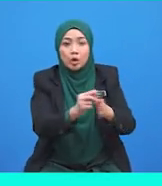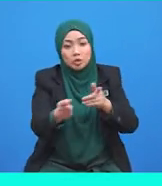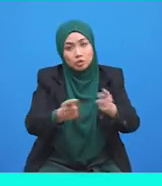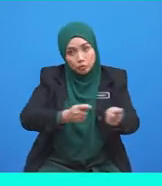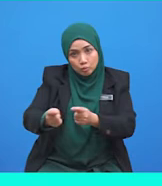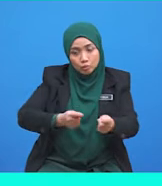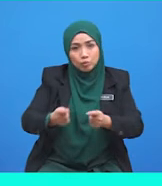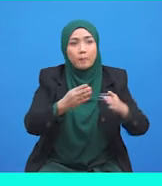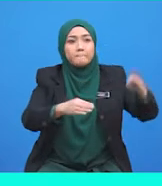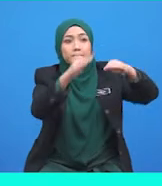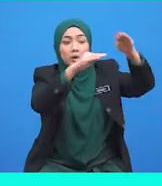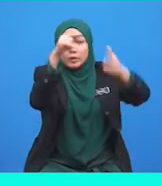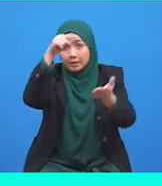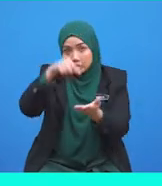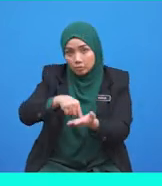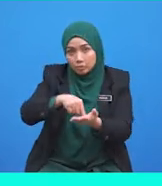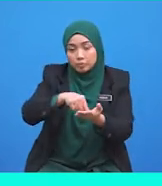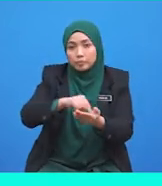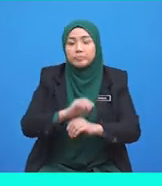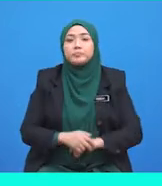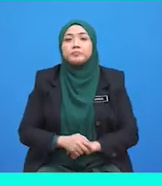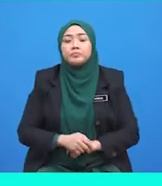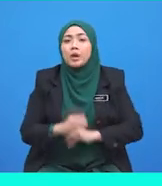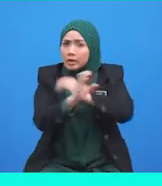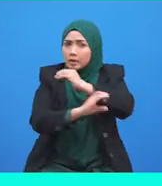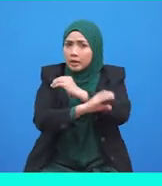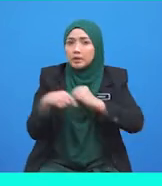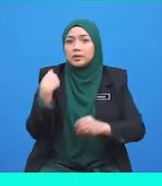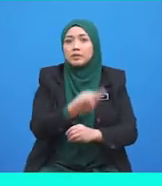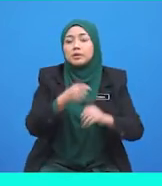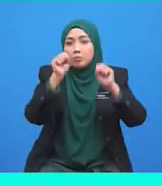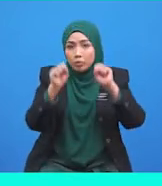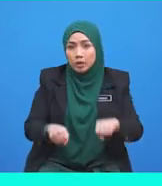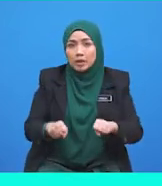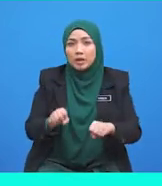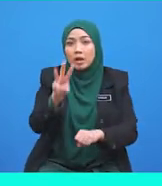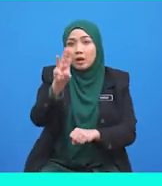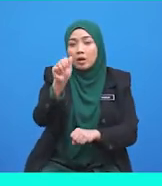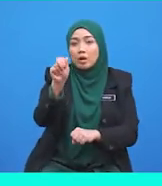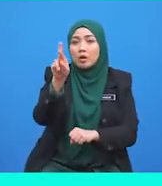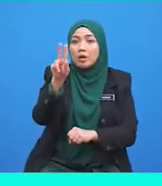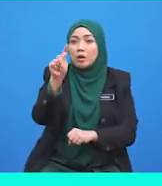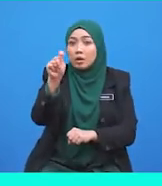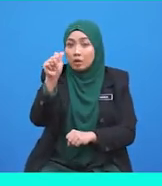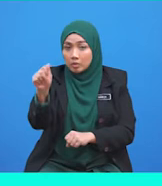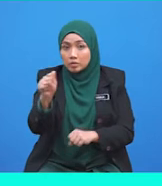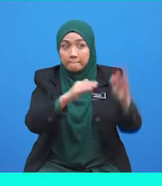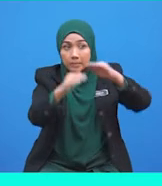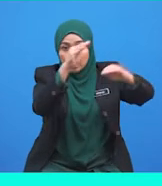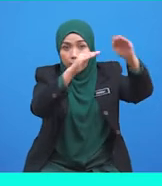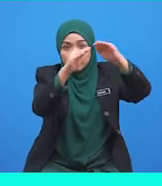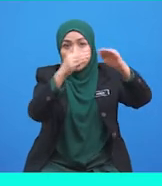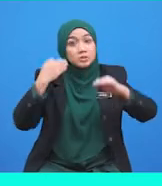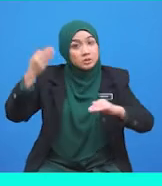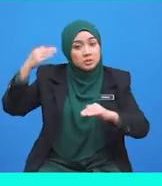bangunan tersebut. Selain itu, negara kita juga boleh mewartakan bangunan bersejarah sebagai